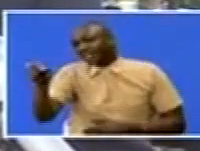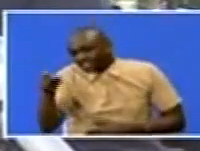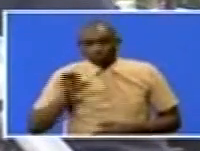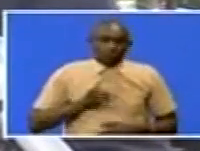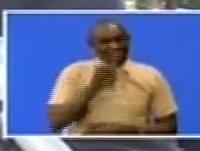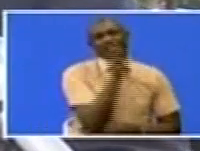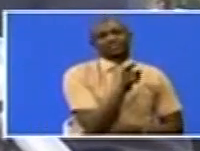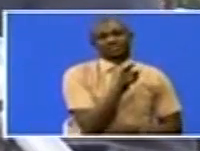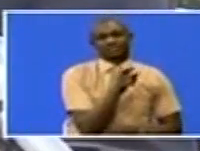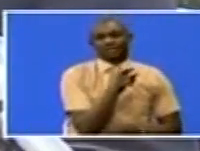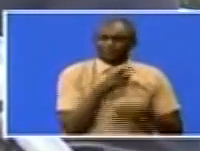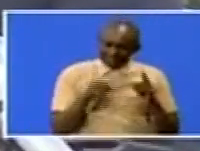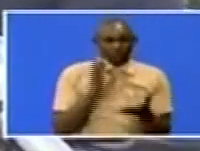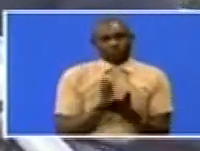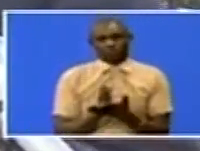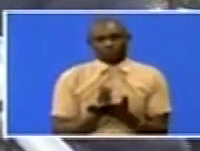Come my work.